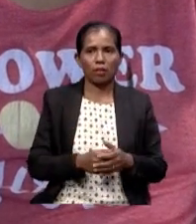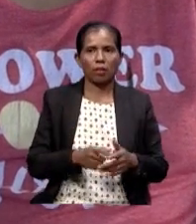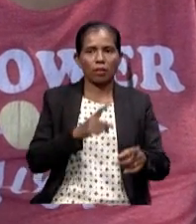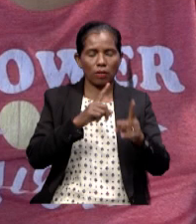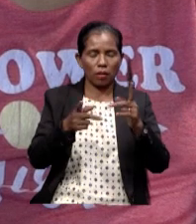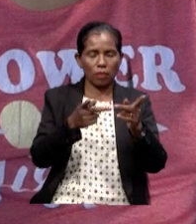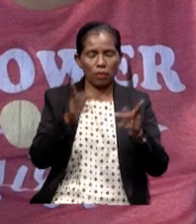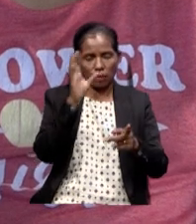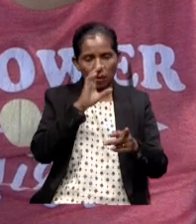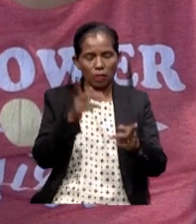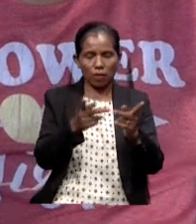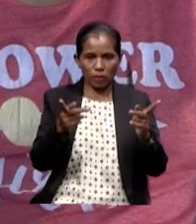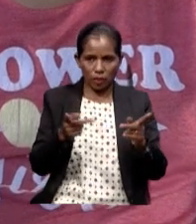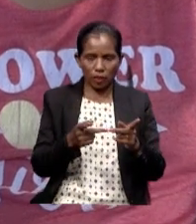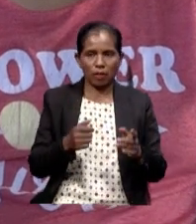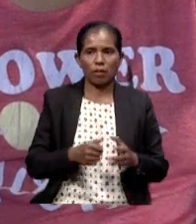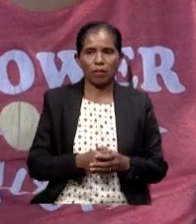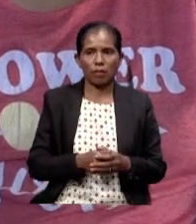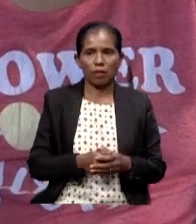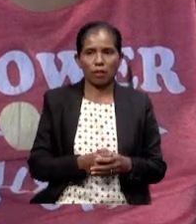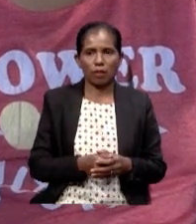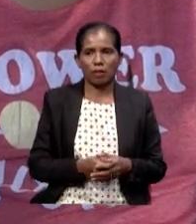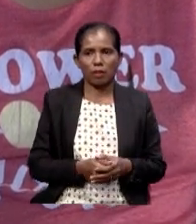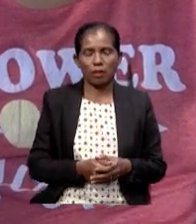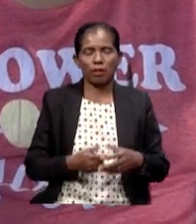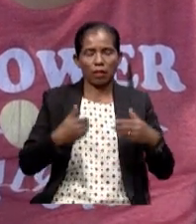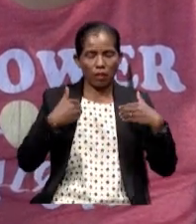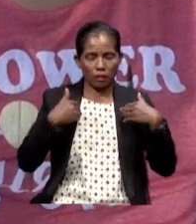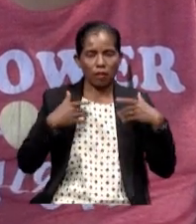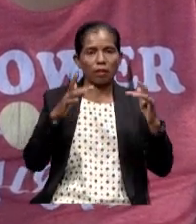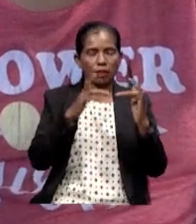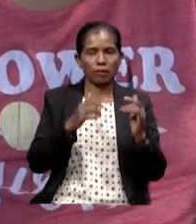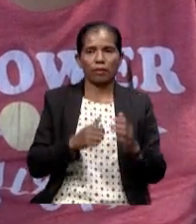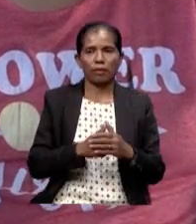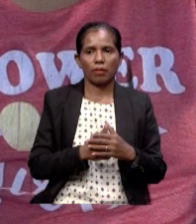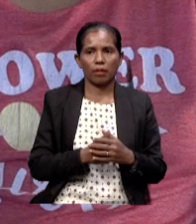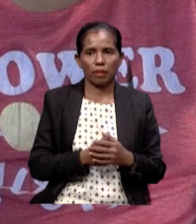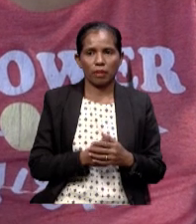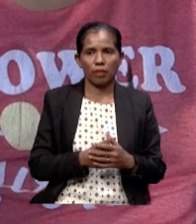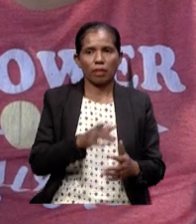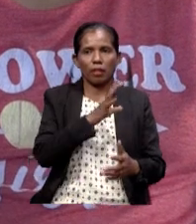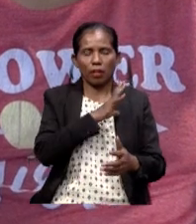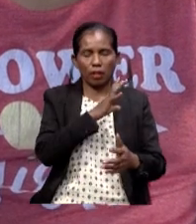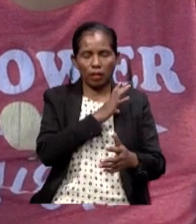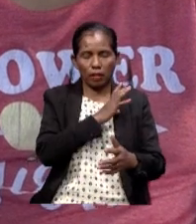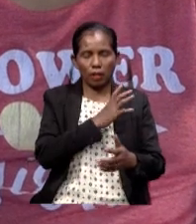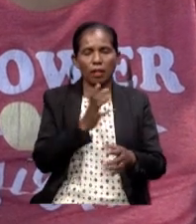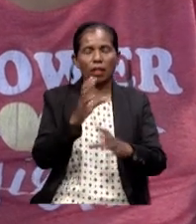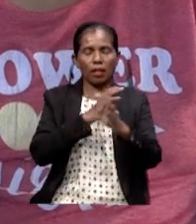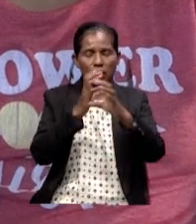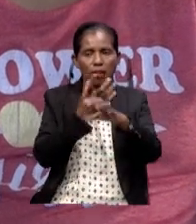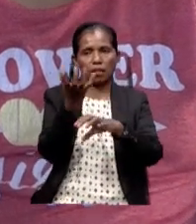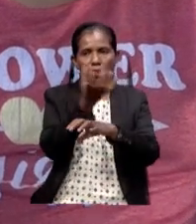te fatin. Ni be jaringa mosti. Mosti ya. Ni be antum mau ba hei ablan saya estrada. Ni be udes